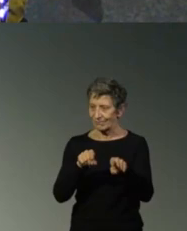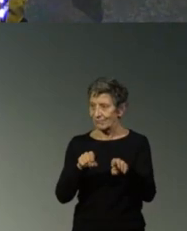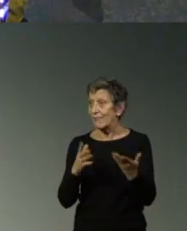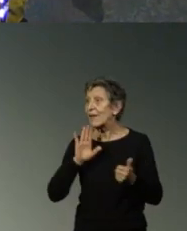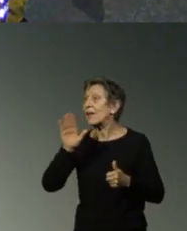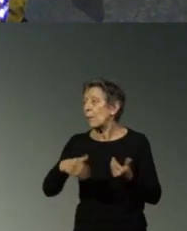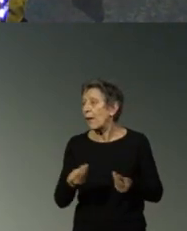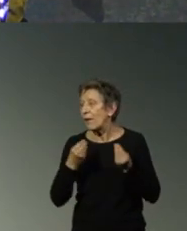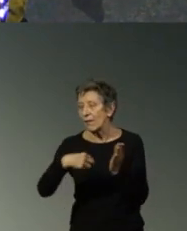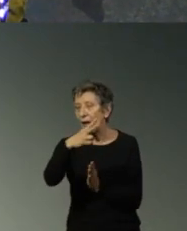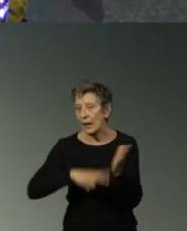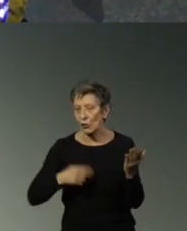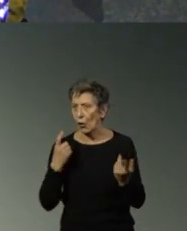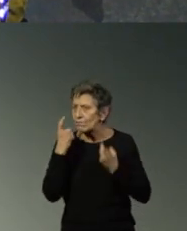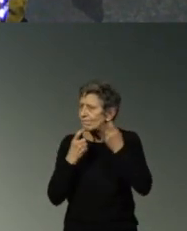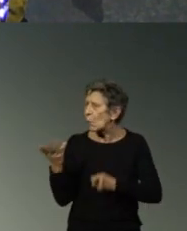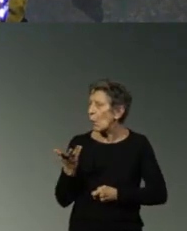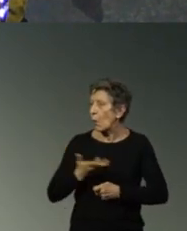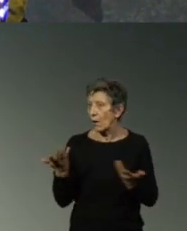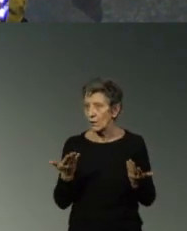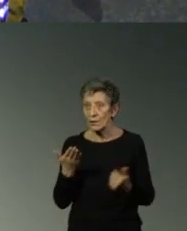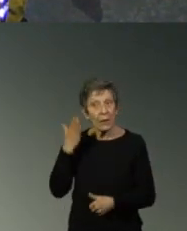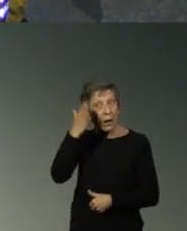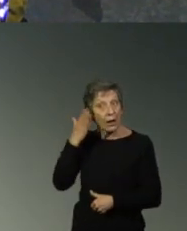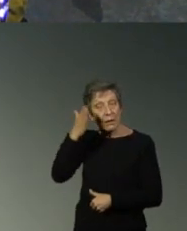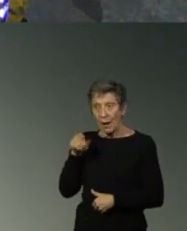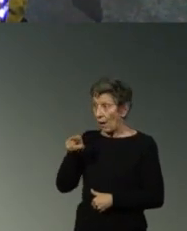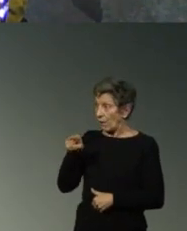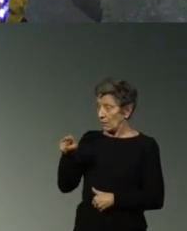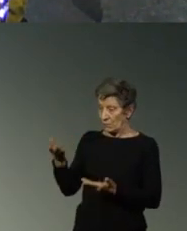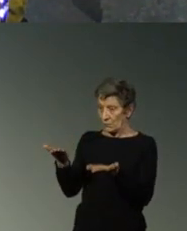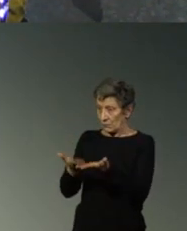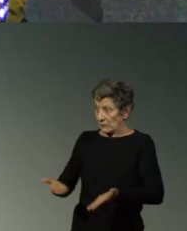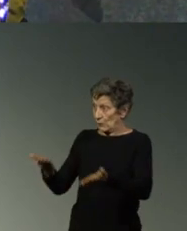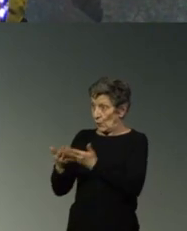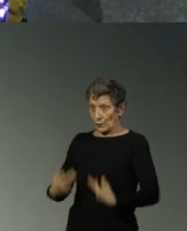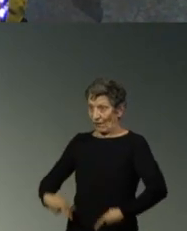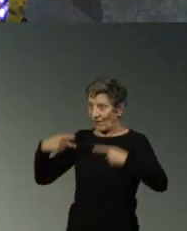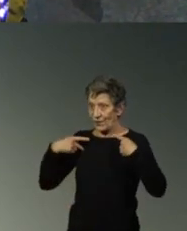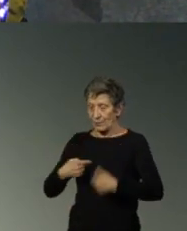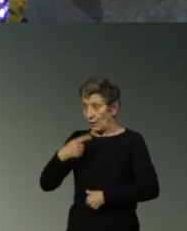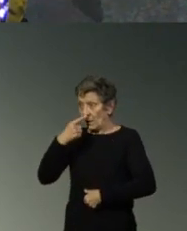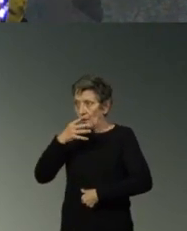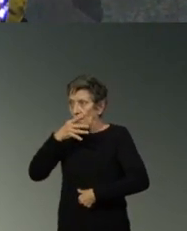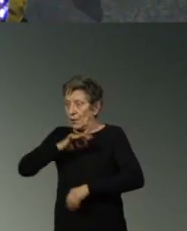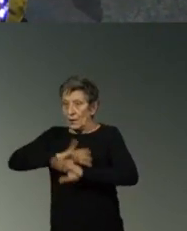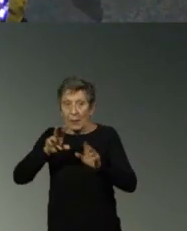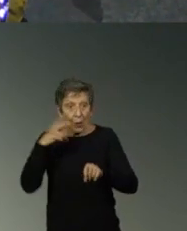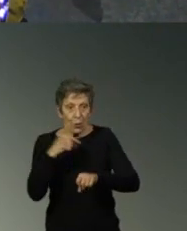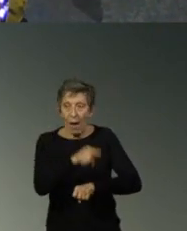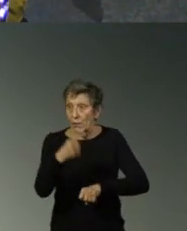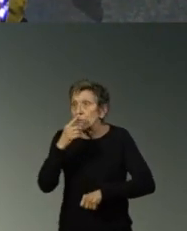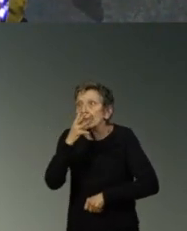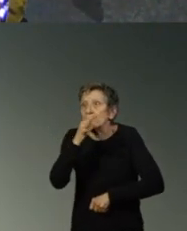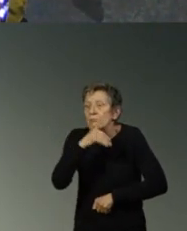vous et pourquoi ça, quand un animal vit cette situation qui vous semble insupportable quand il s'agit d'un humain, pourquoi cette